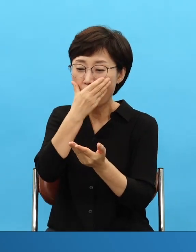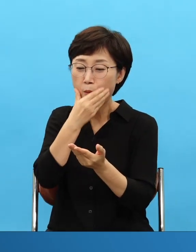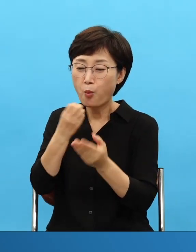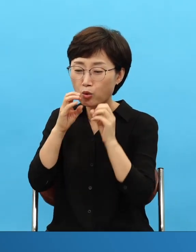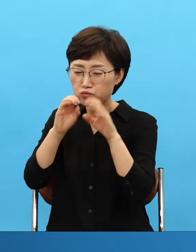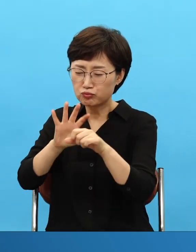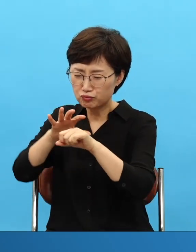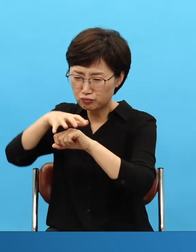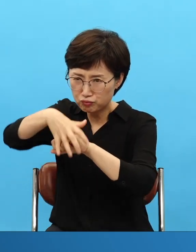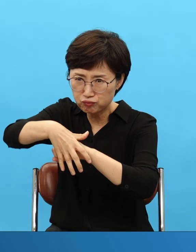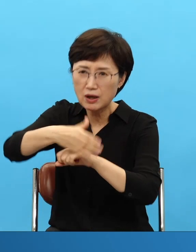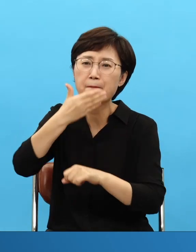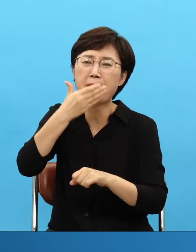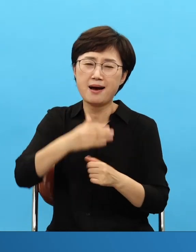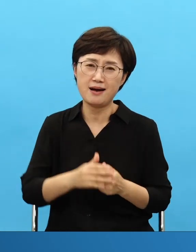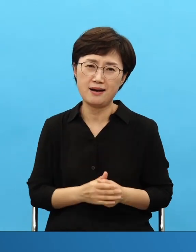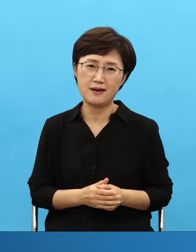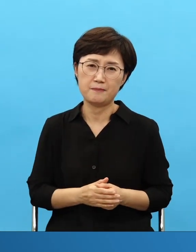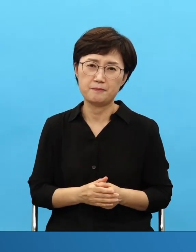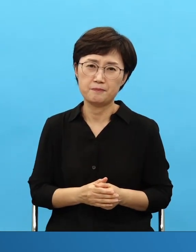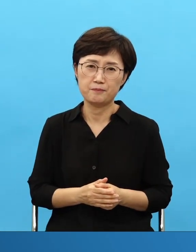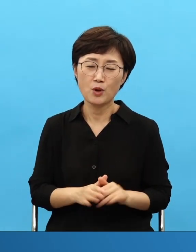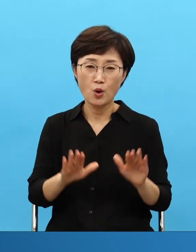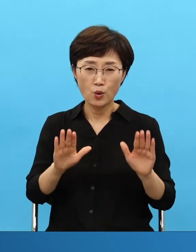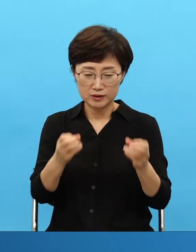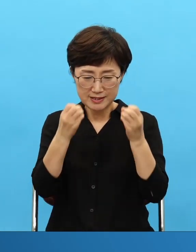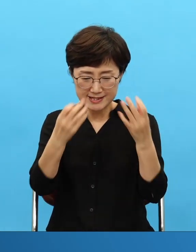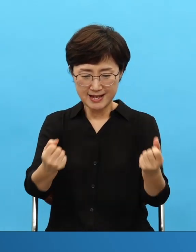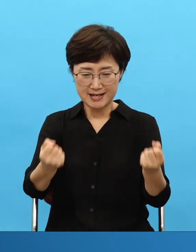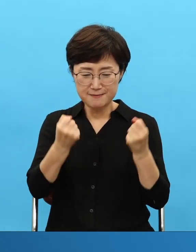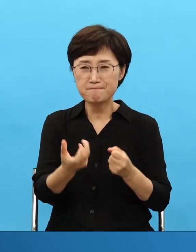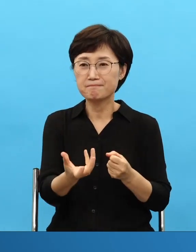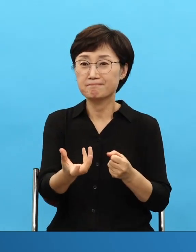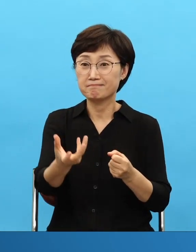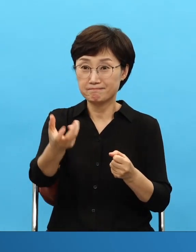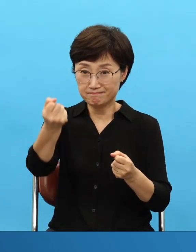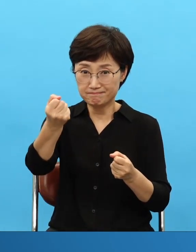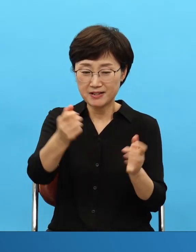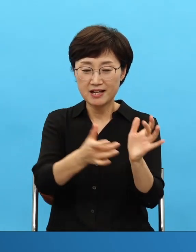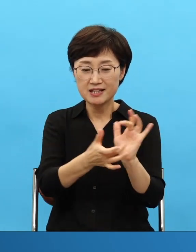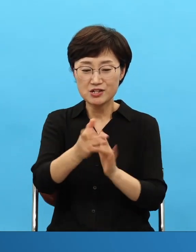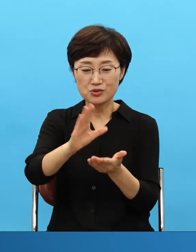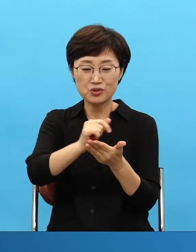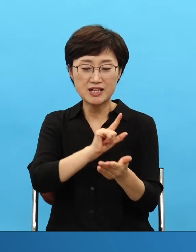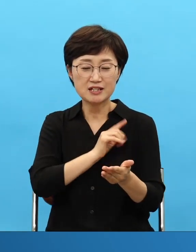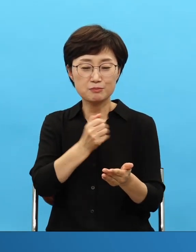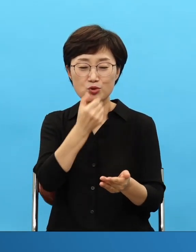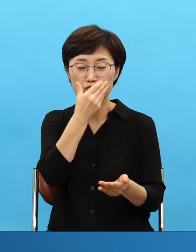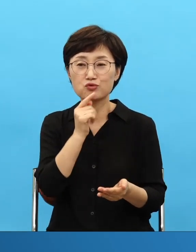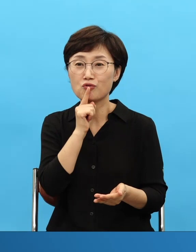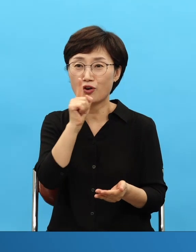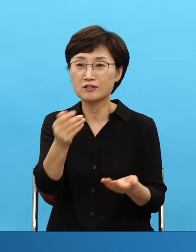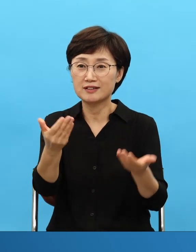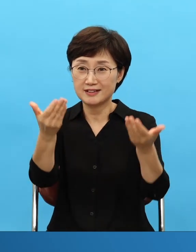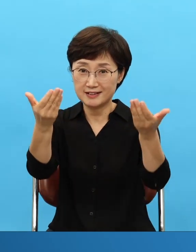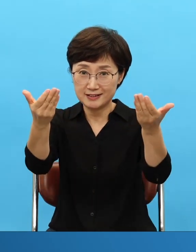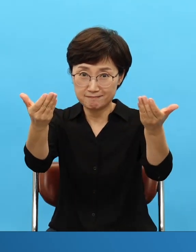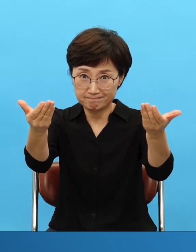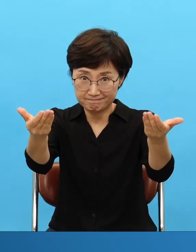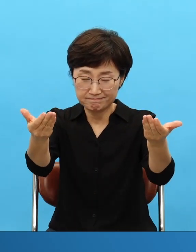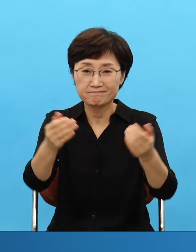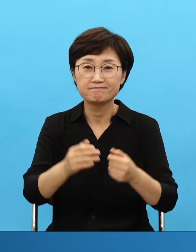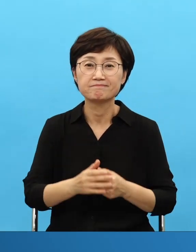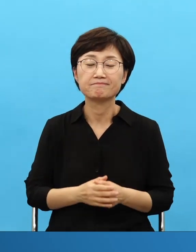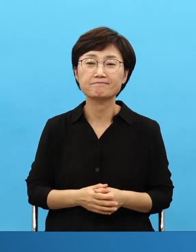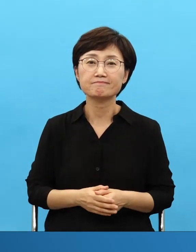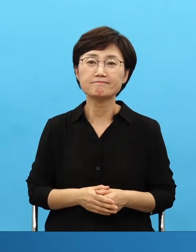evangelization unfold before you. 새 힘을 오늘 얻는 날이 되기를 예수 그리스도 이름으로 축복합니다. I bless you in the name of Lord Jesus Christ, that